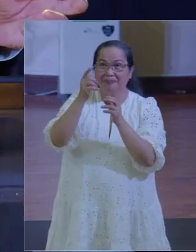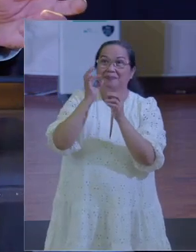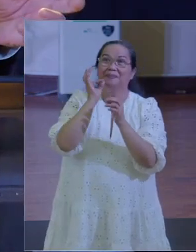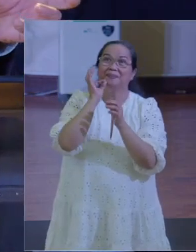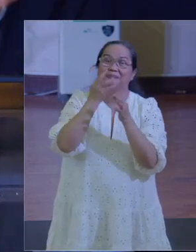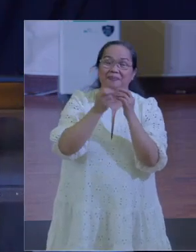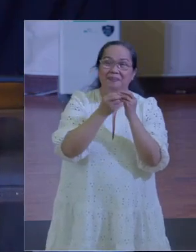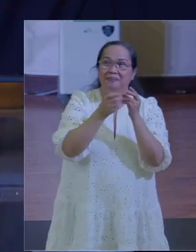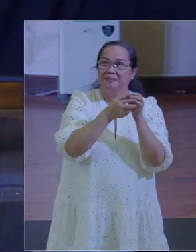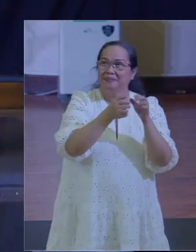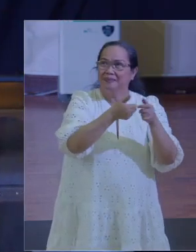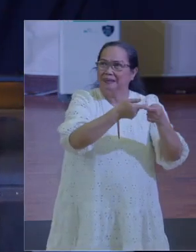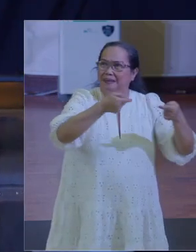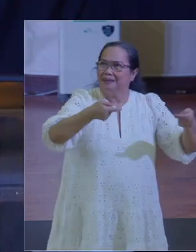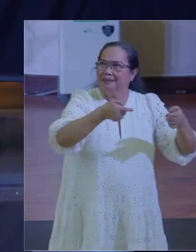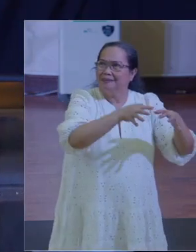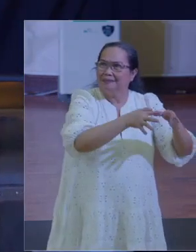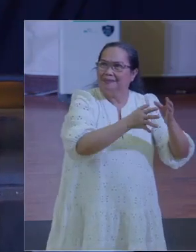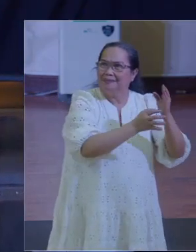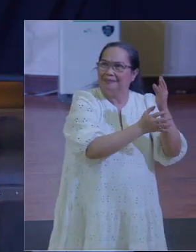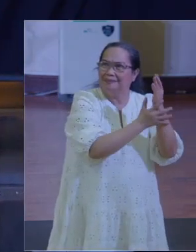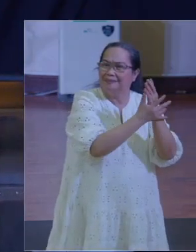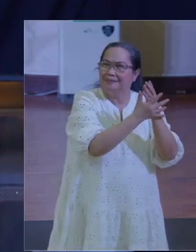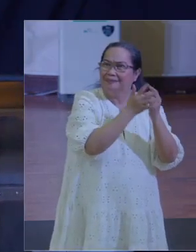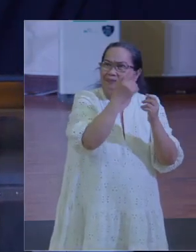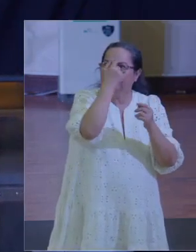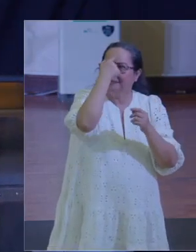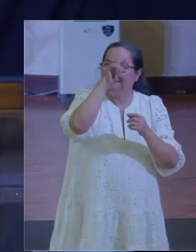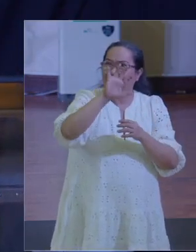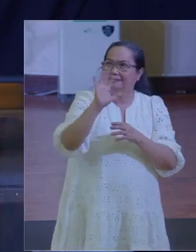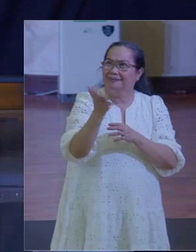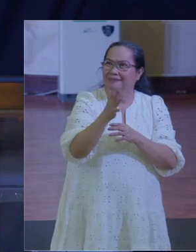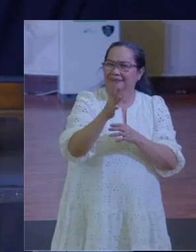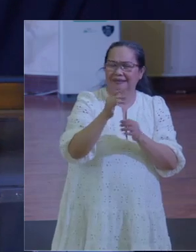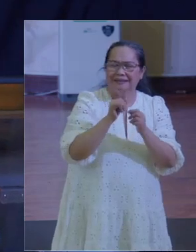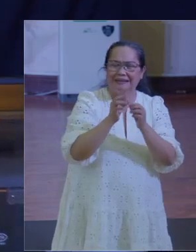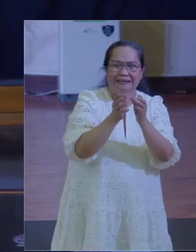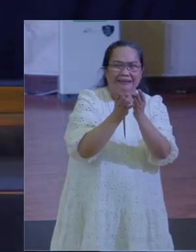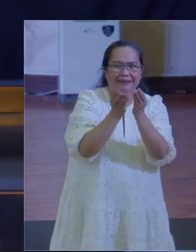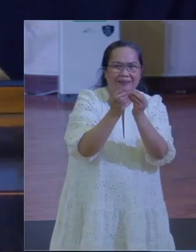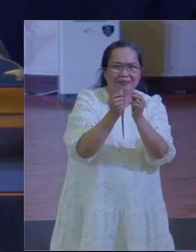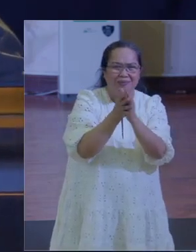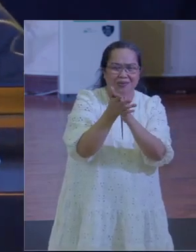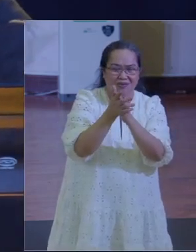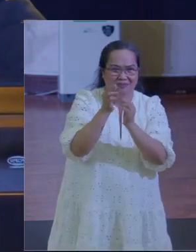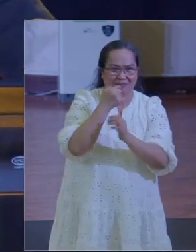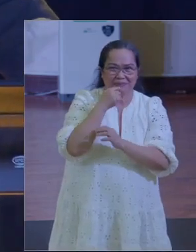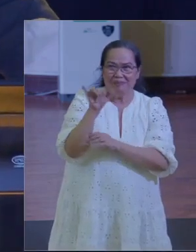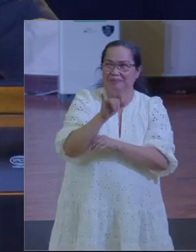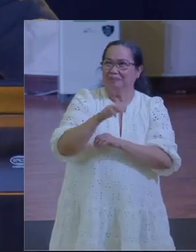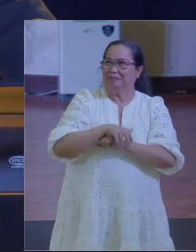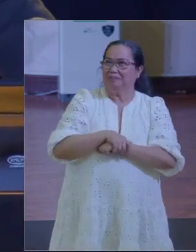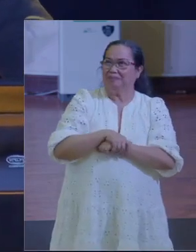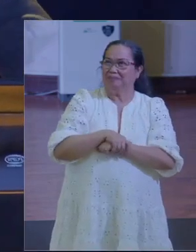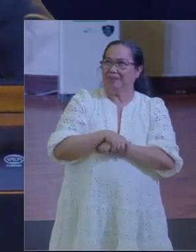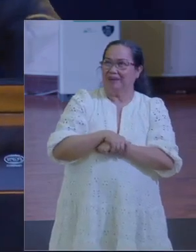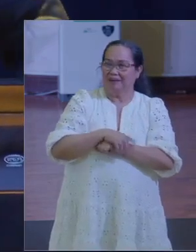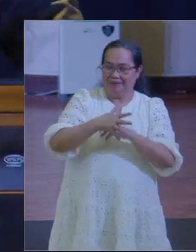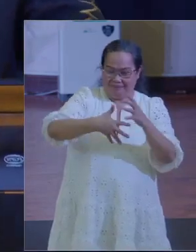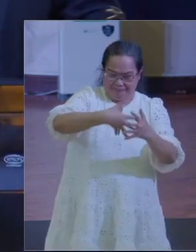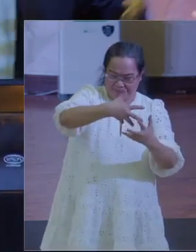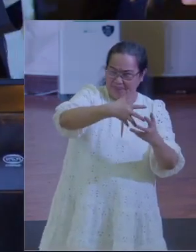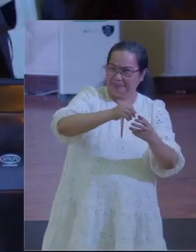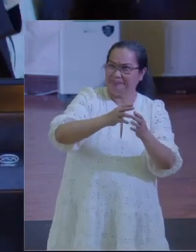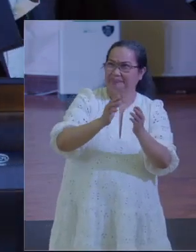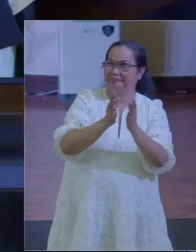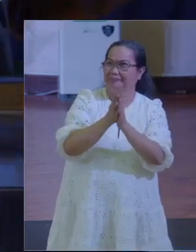thorn bushes, nor are grapes picked from a bramble bush. Yung pong briar, minsan, thorn bushes sa briar,